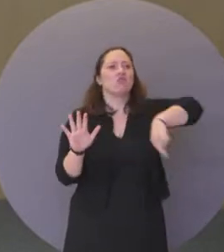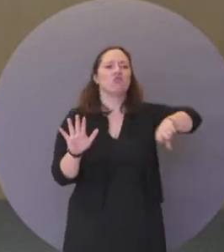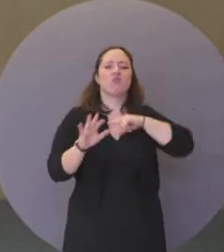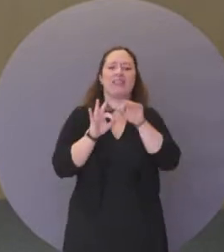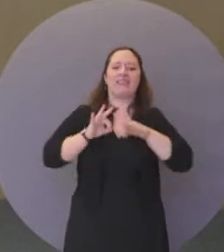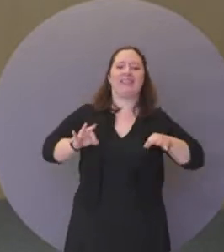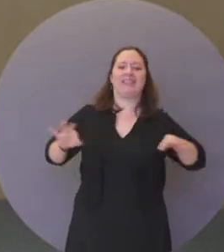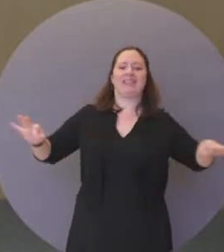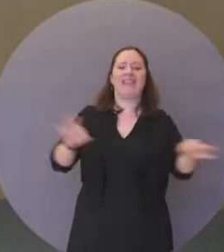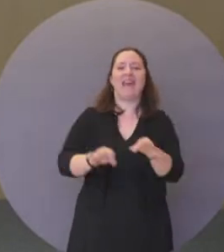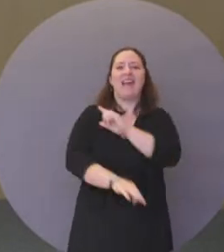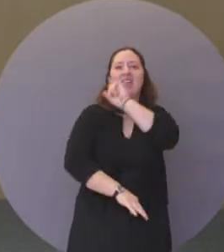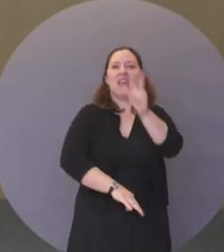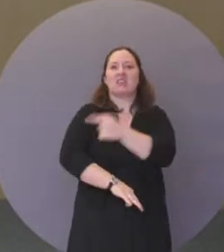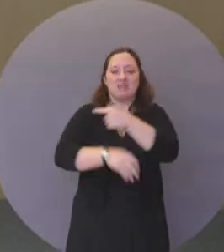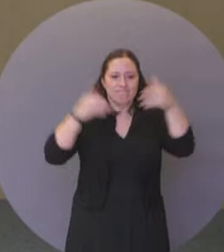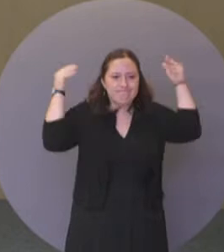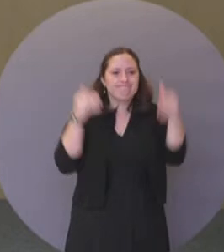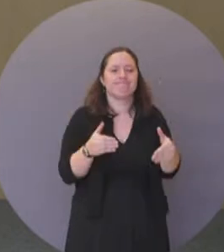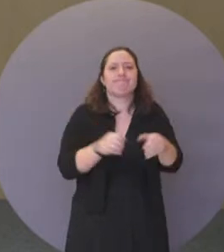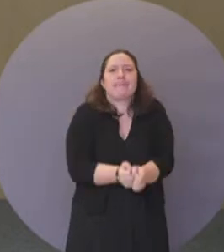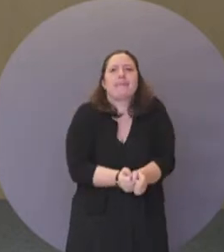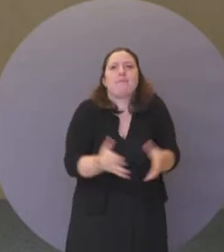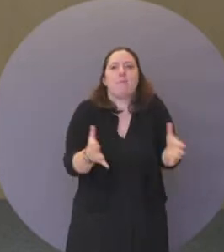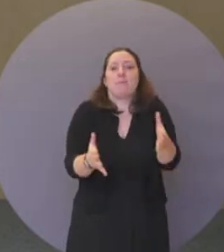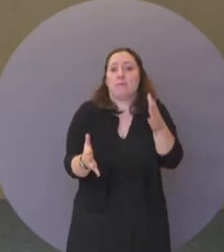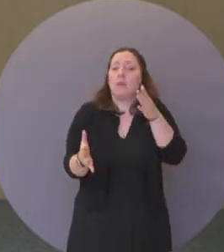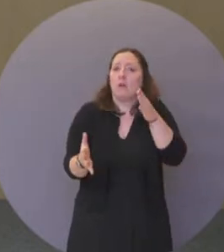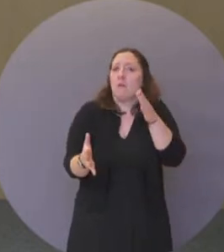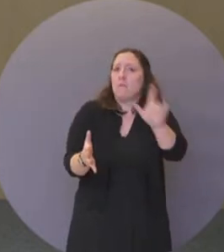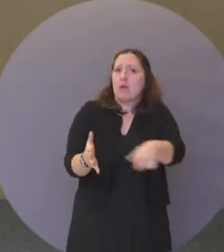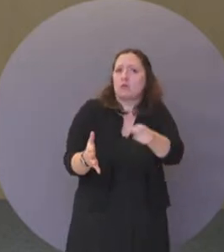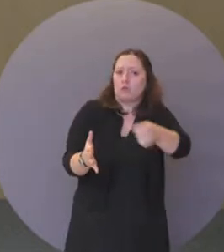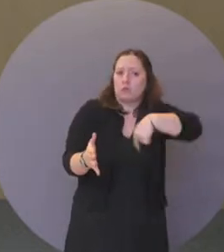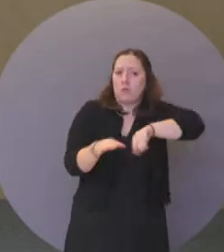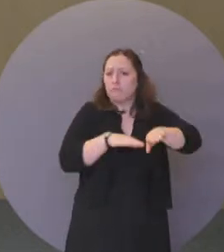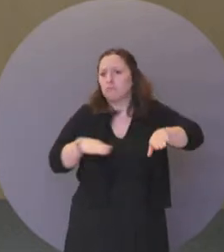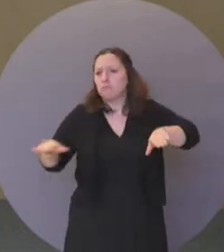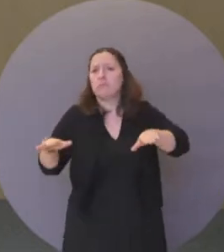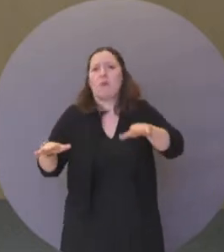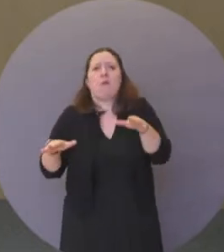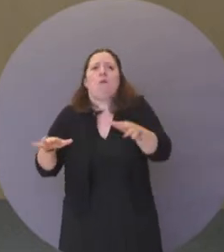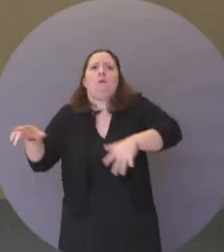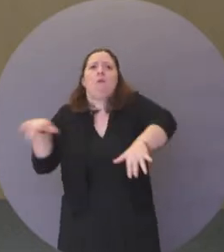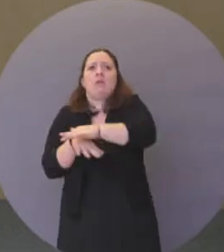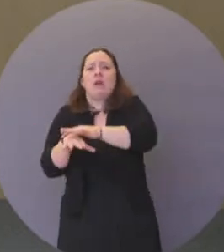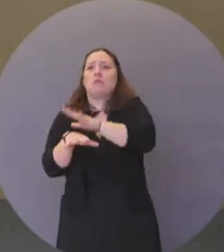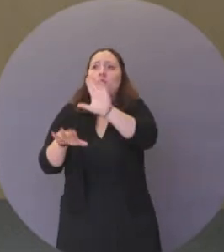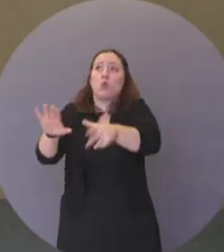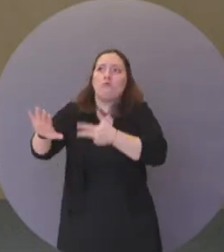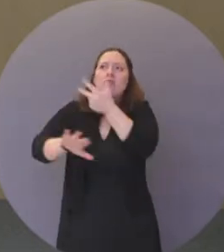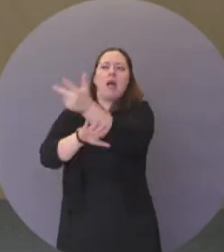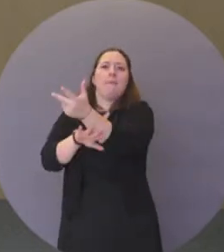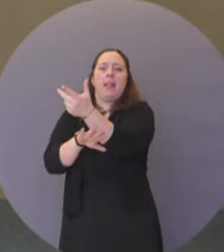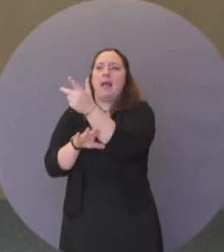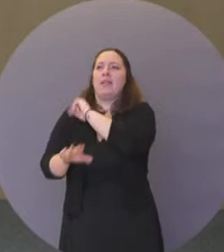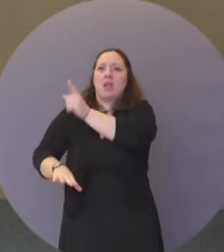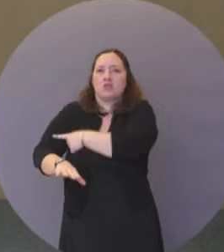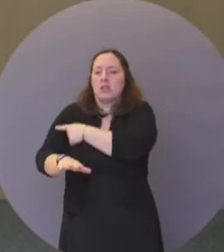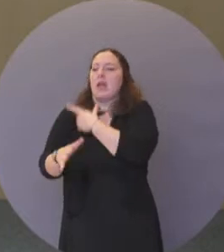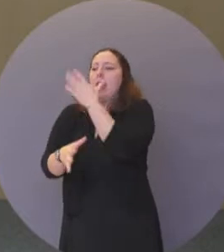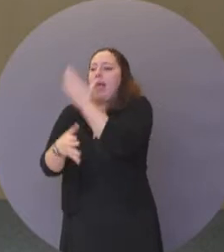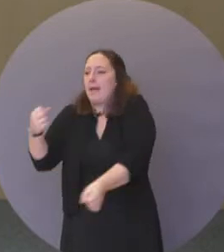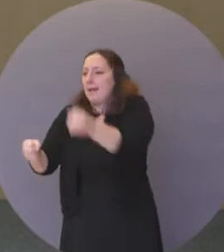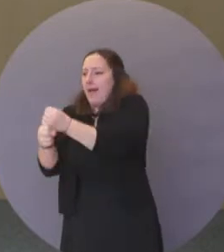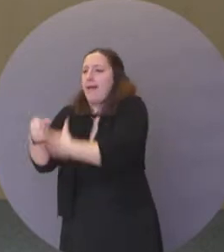positionne comme facilitateur du déploiement des énergies renouvelables en créant un environnement favorable à l'implantation des installations de